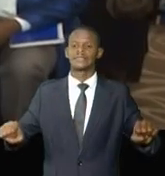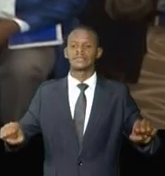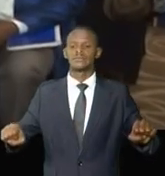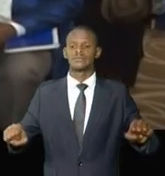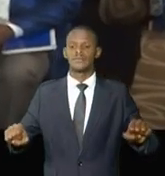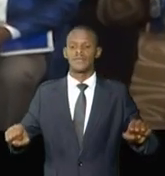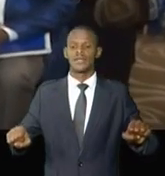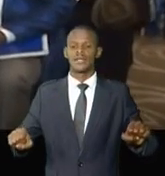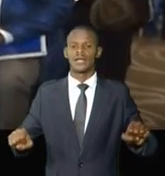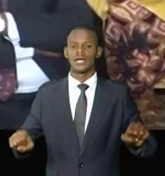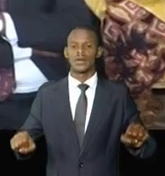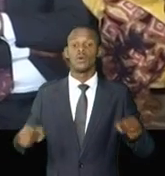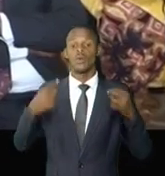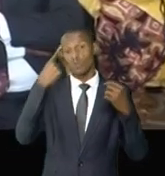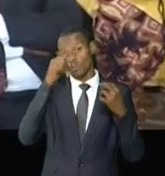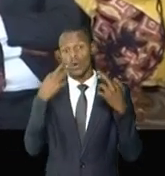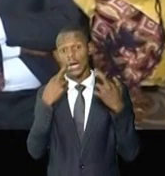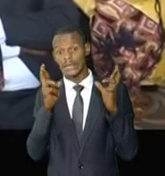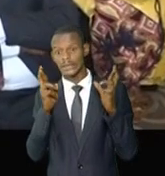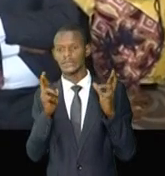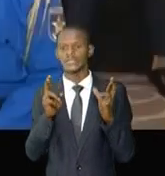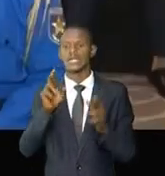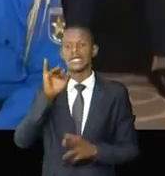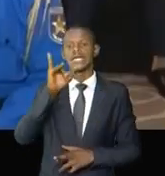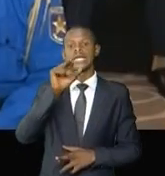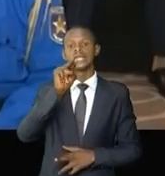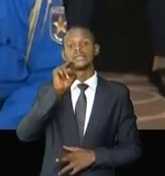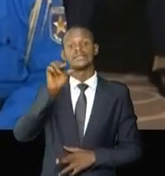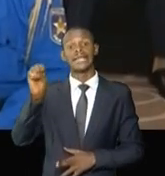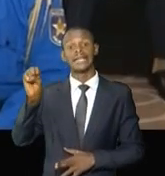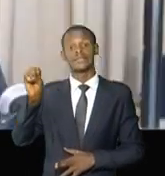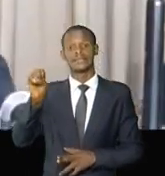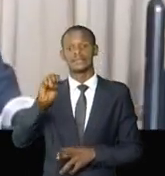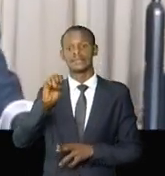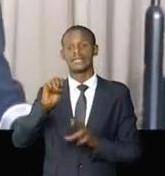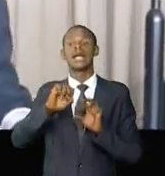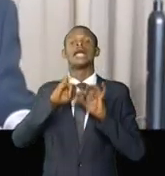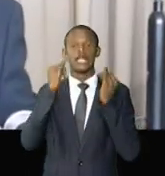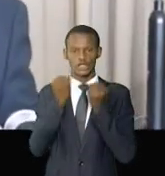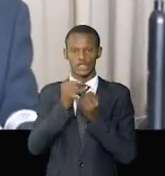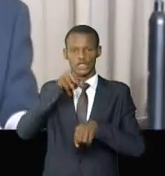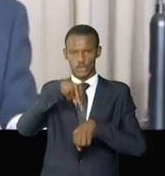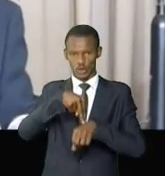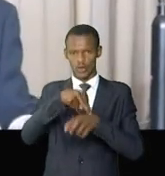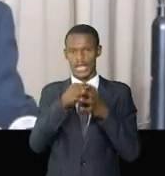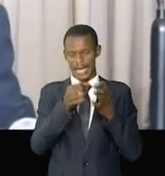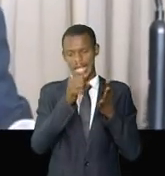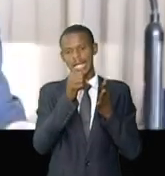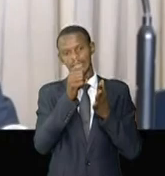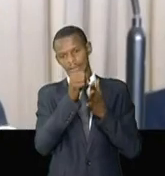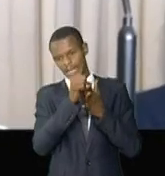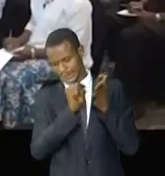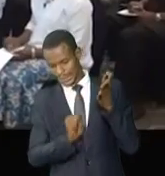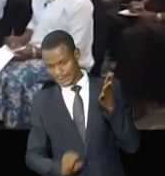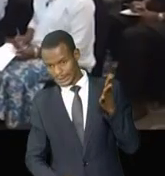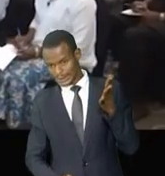vue, l'Institut national de la statistique devient le socle de toute planification. Mercredi à Kinshasa, cet atelier, qui met en